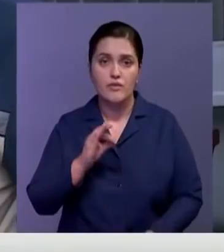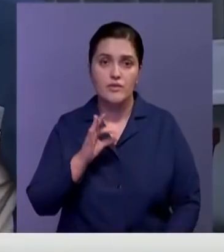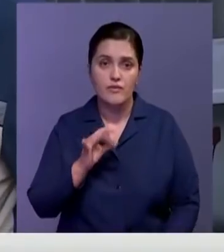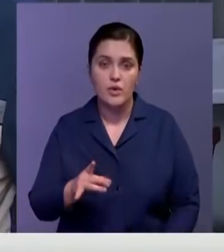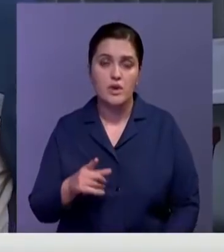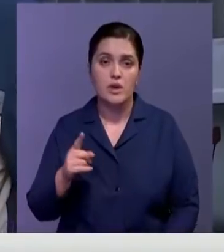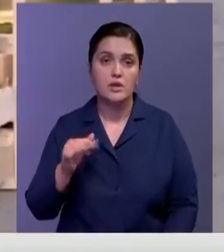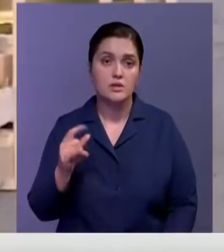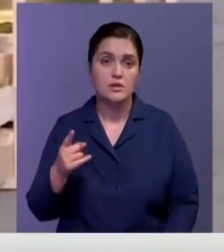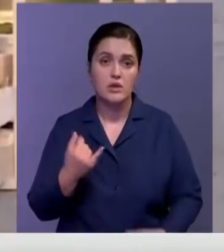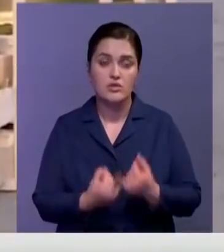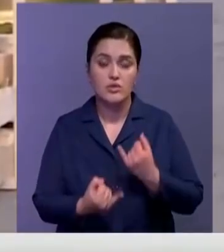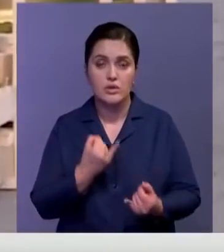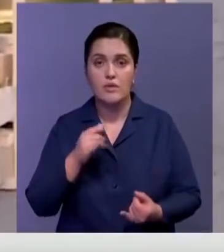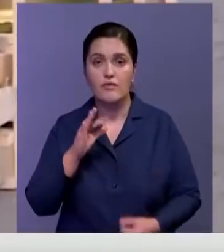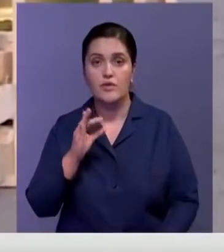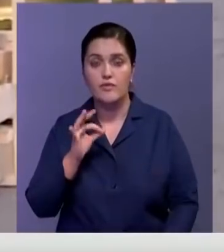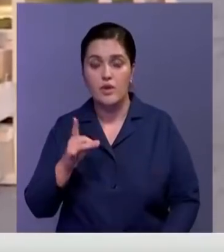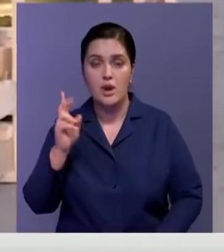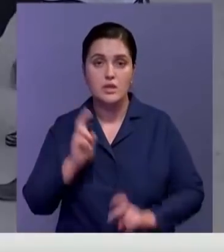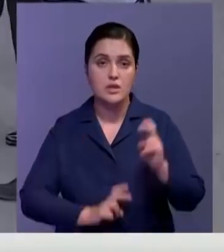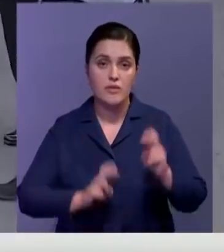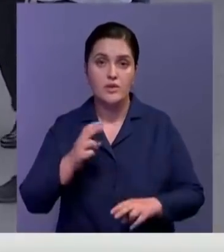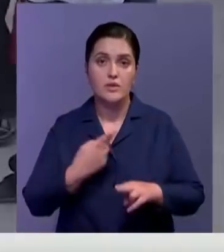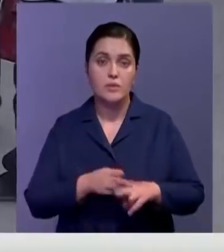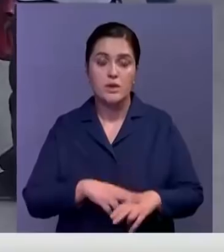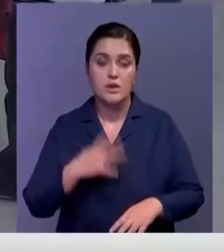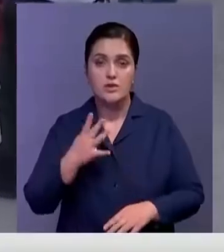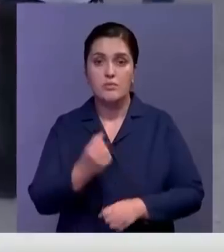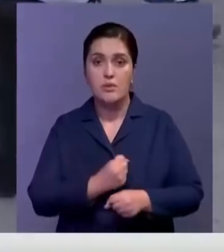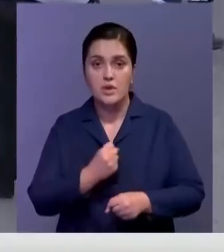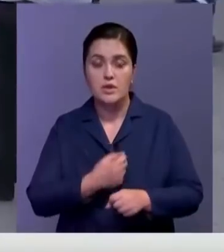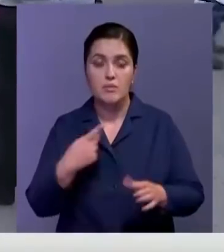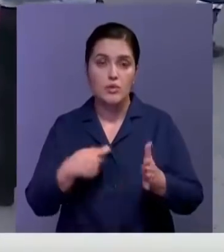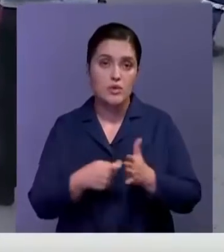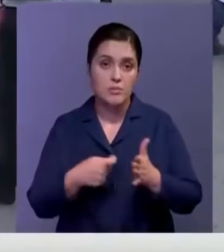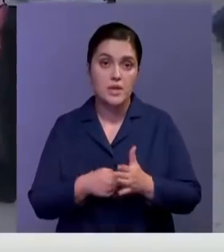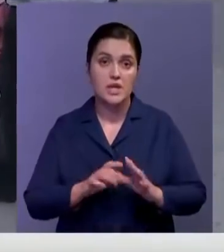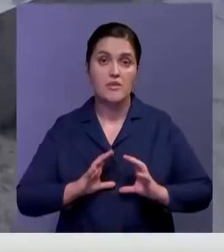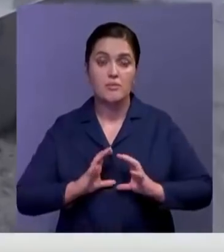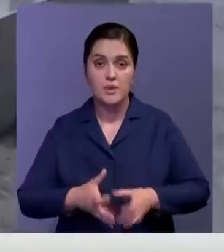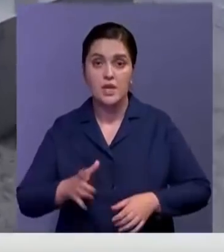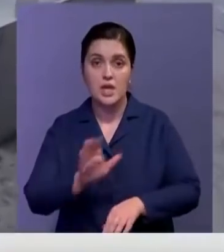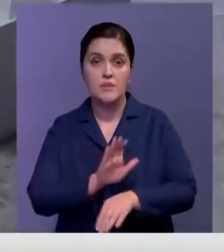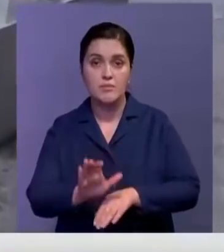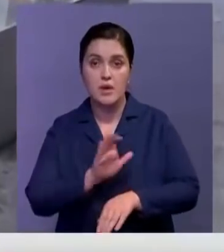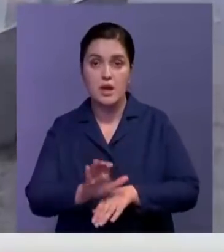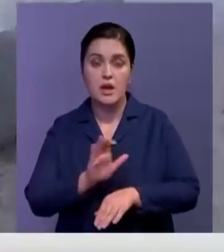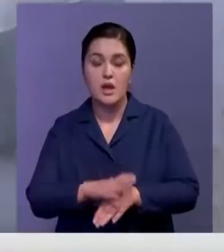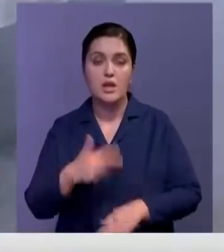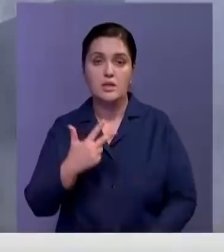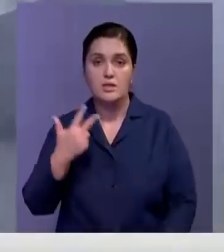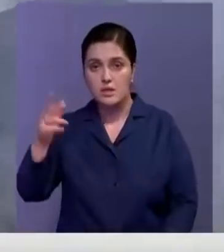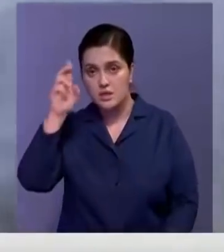слову, один из 4 производителей этого удобрения в мире и экспортирует свою продукцию в 33 страны. Спрос продолжает расти, и